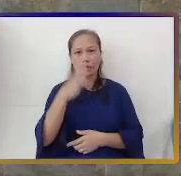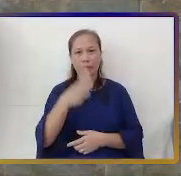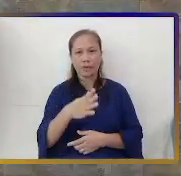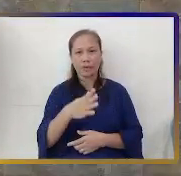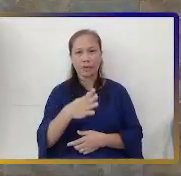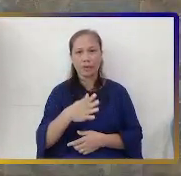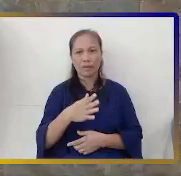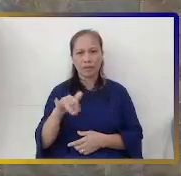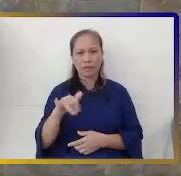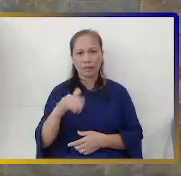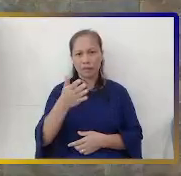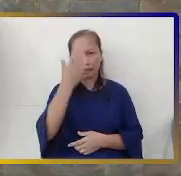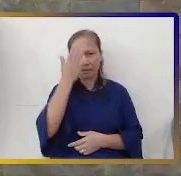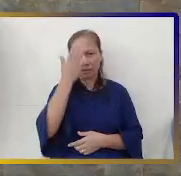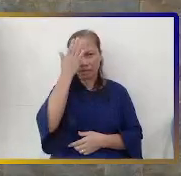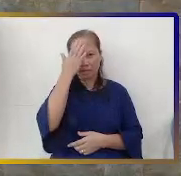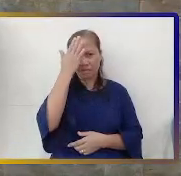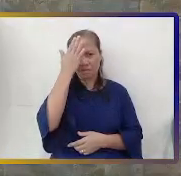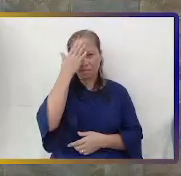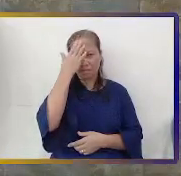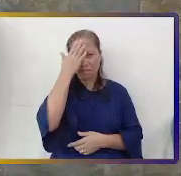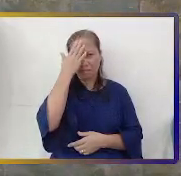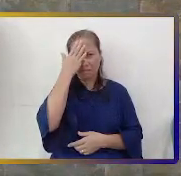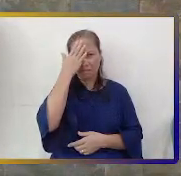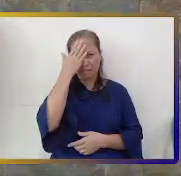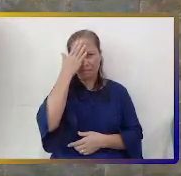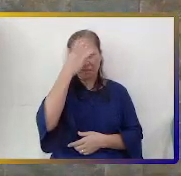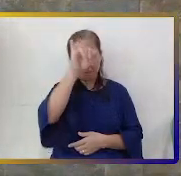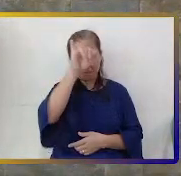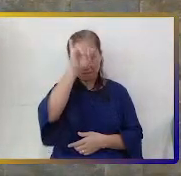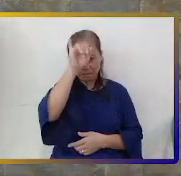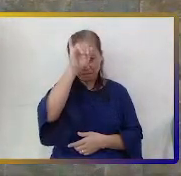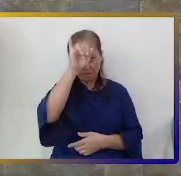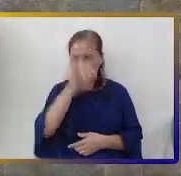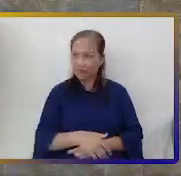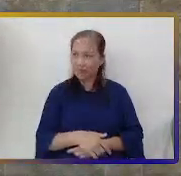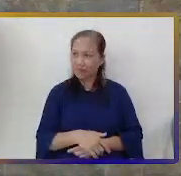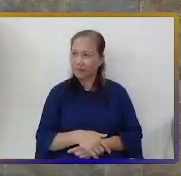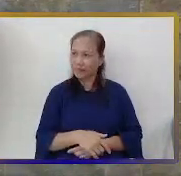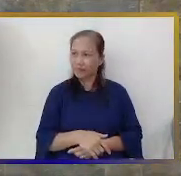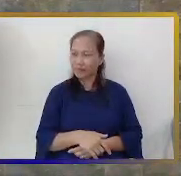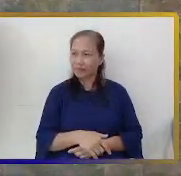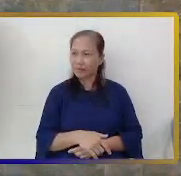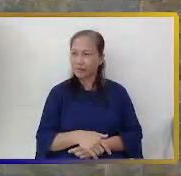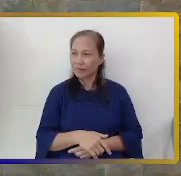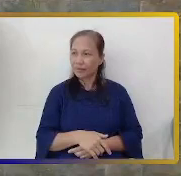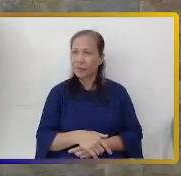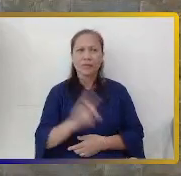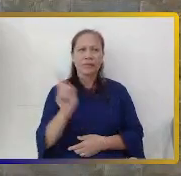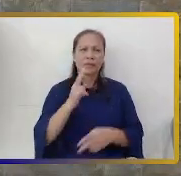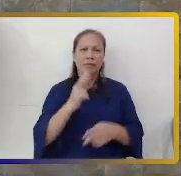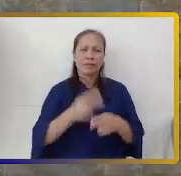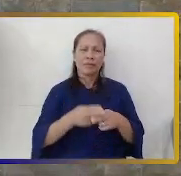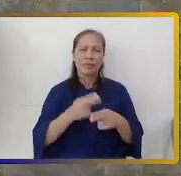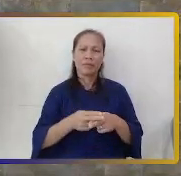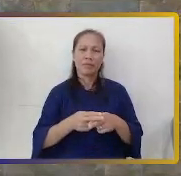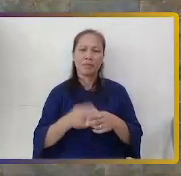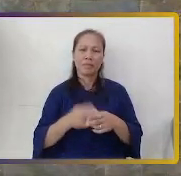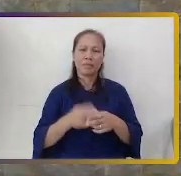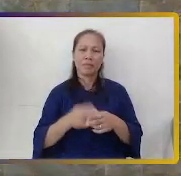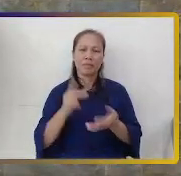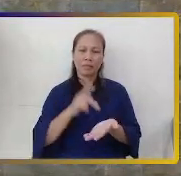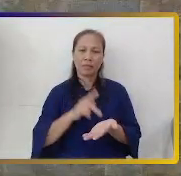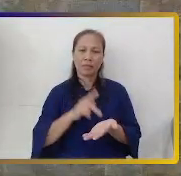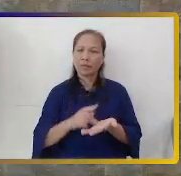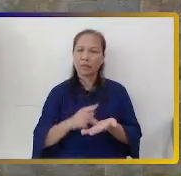kanilang kamangmangan paano ko po nasabi akalain niyo po Ano na yung ipinangalan nila pure tinawag